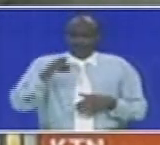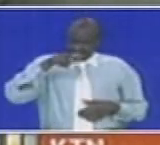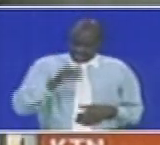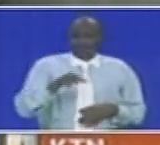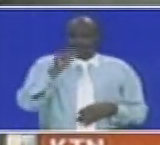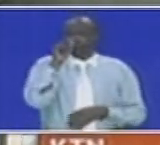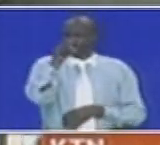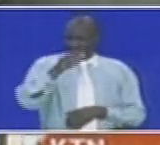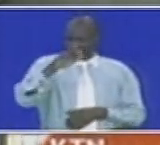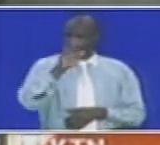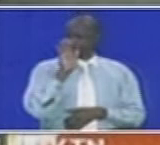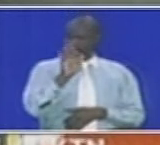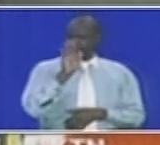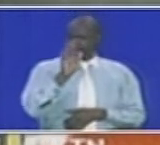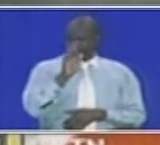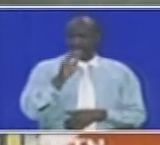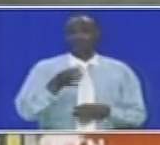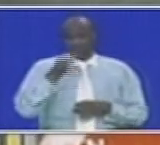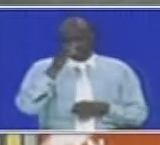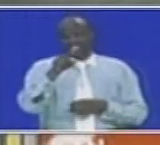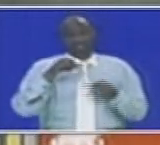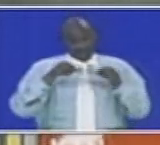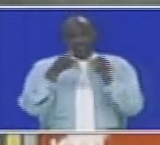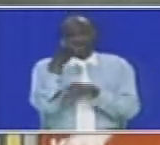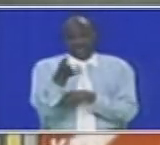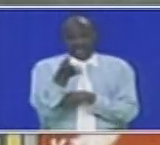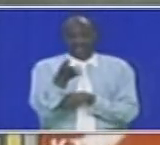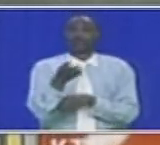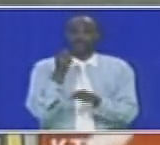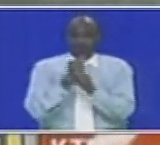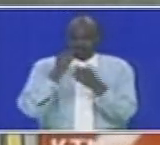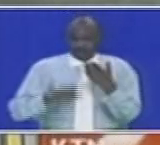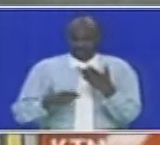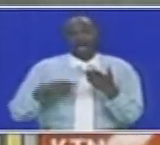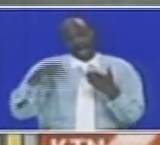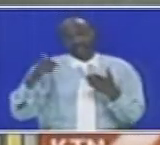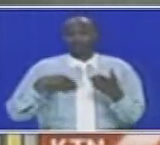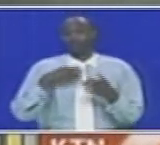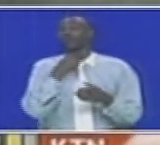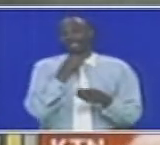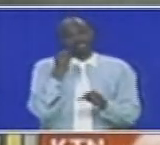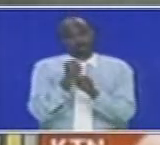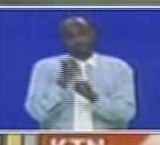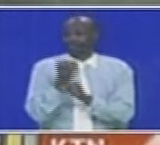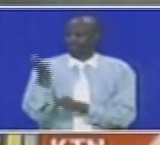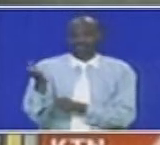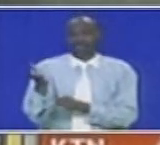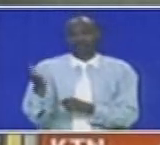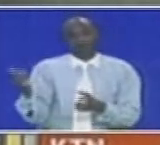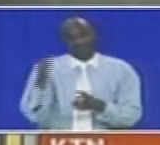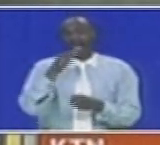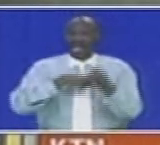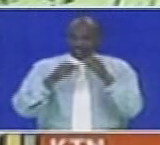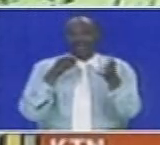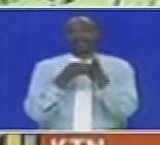itapatikana hii pombe haramu inaendelea, basi kuna wakenya wengi ambaye haona kazi, hatuta sita kuchukulia hatua